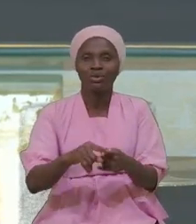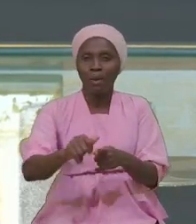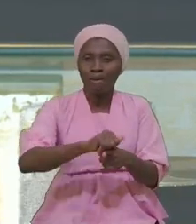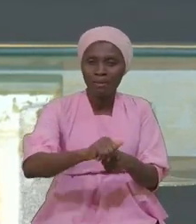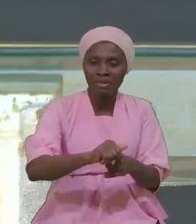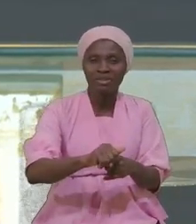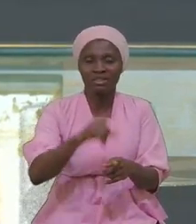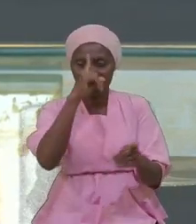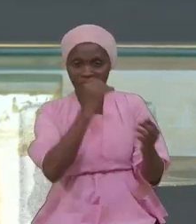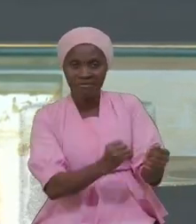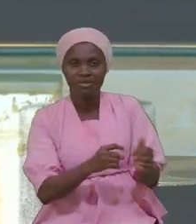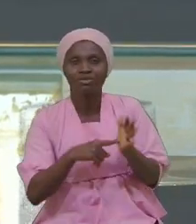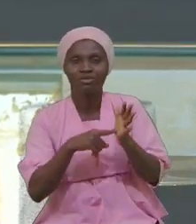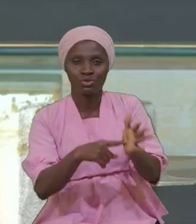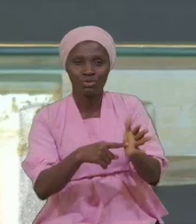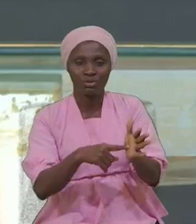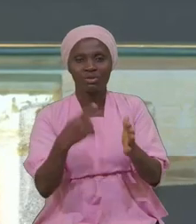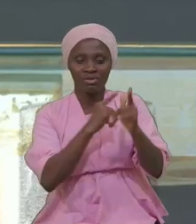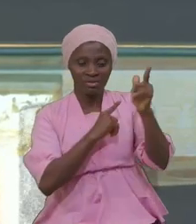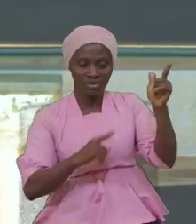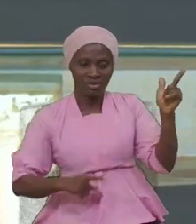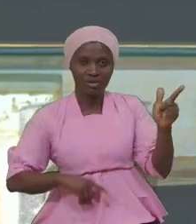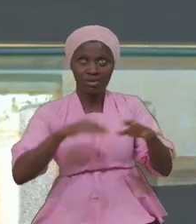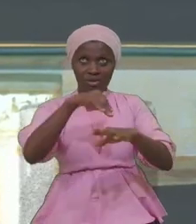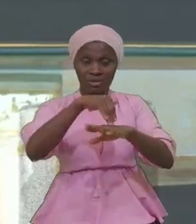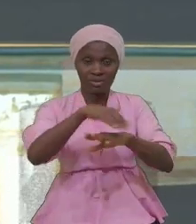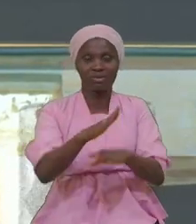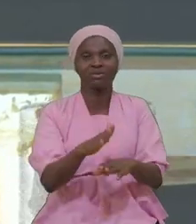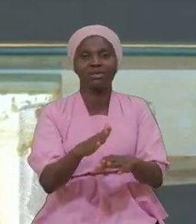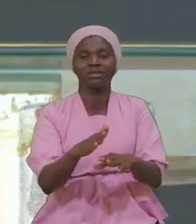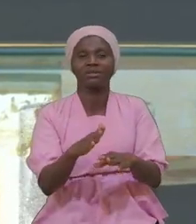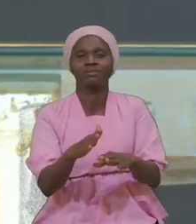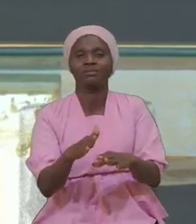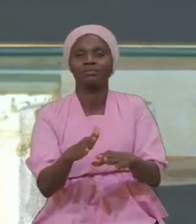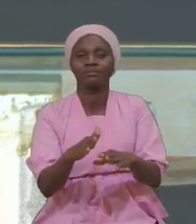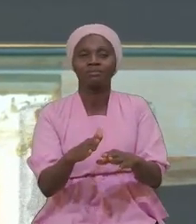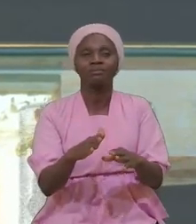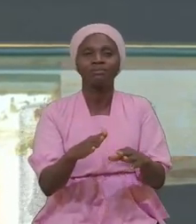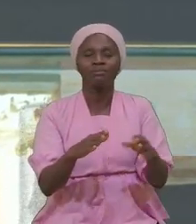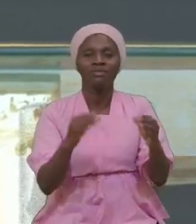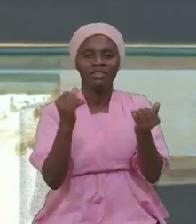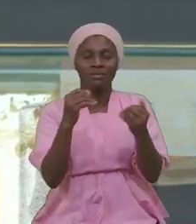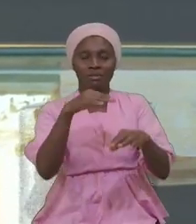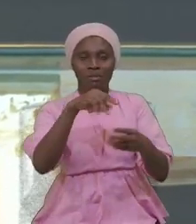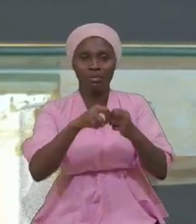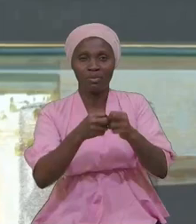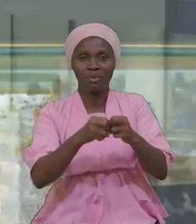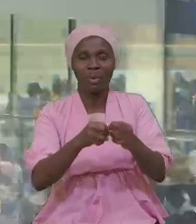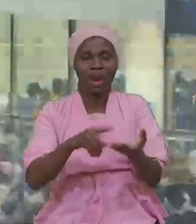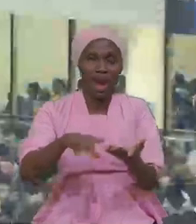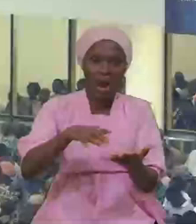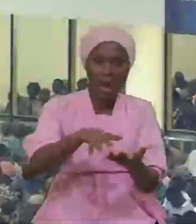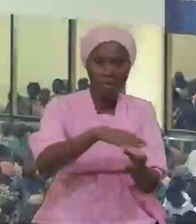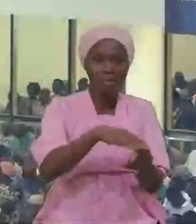les chants et les louanges, la foi pratique qui démontrait, l'Éternel plaça une embuscade contre les fils d'Ammon. Vos ennemis